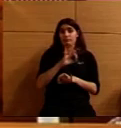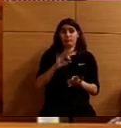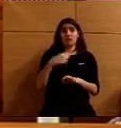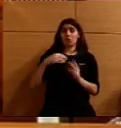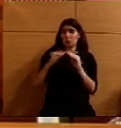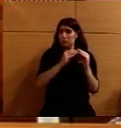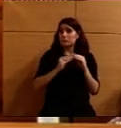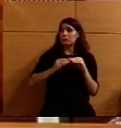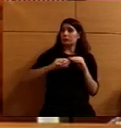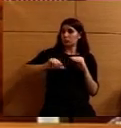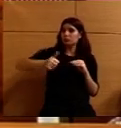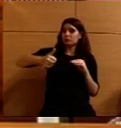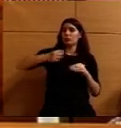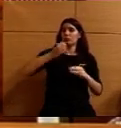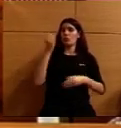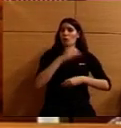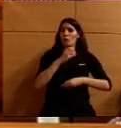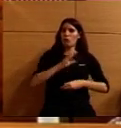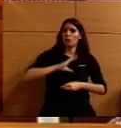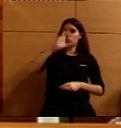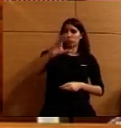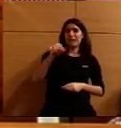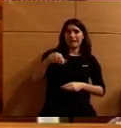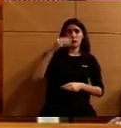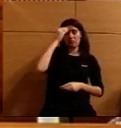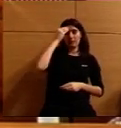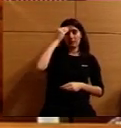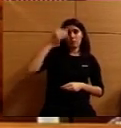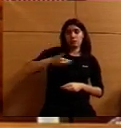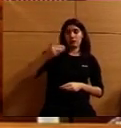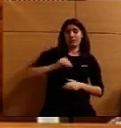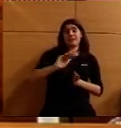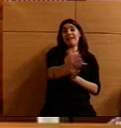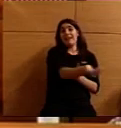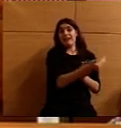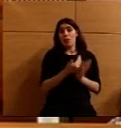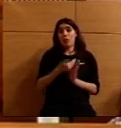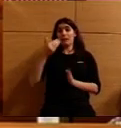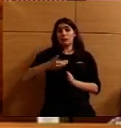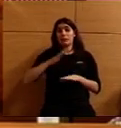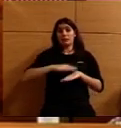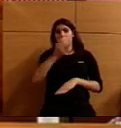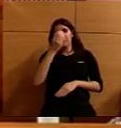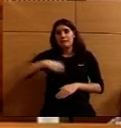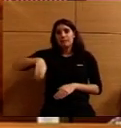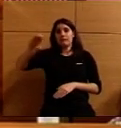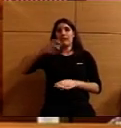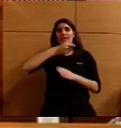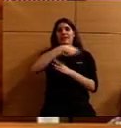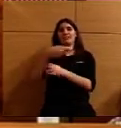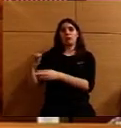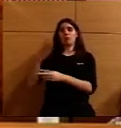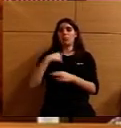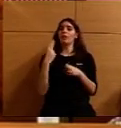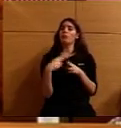forma unànime, ho hem fet conjuntament i jo pense que aquesta és la clau. Recaudar és necessari per a poder distribuir, per a poder